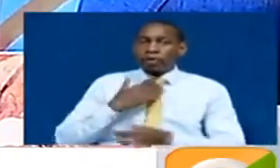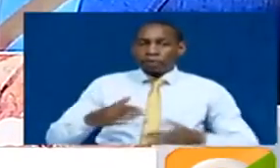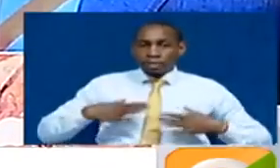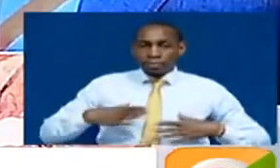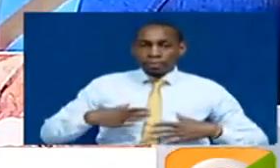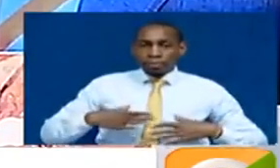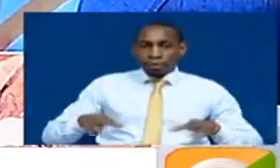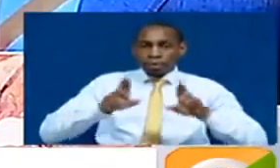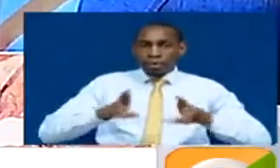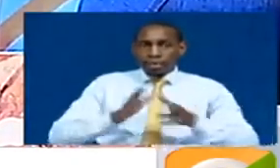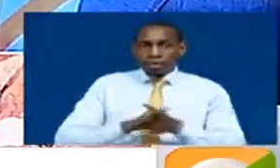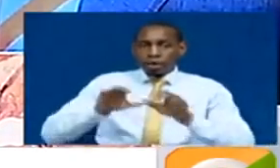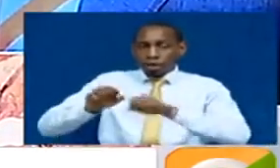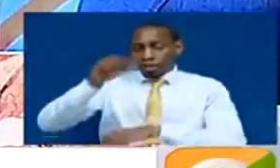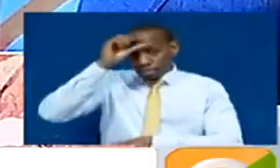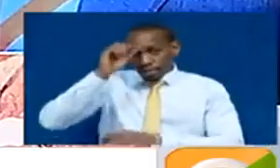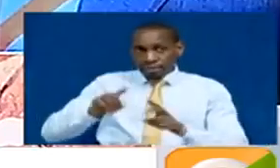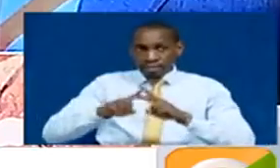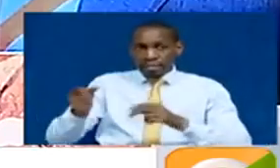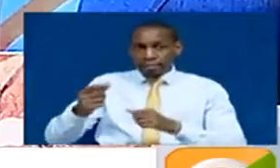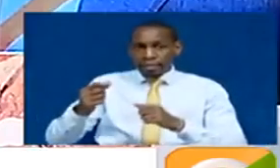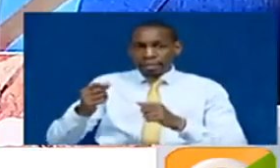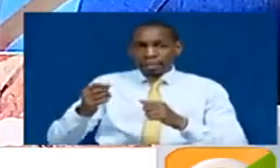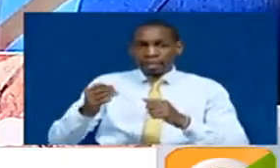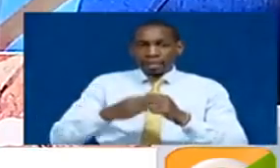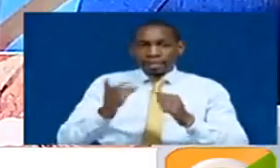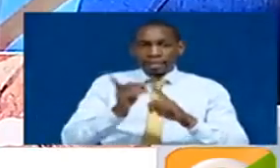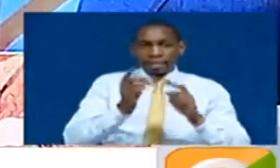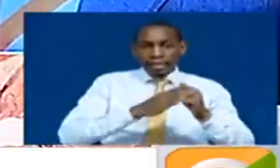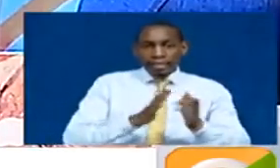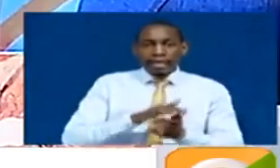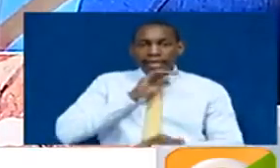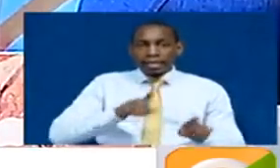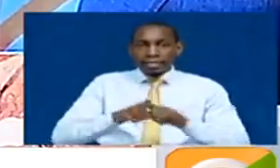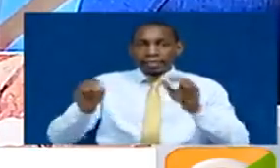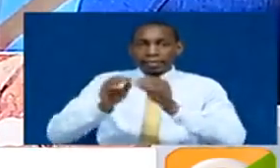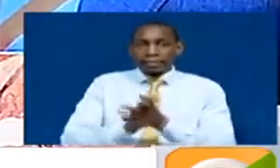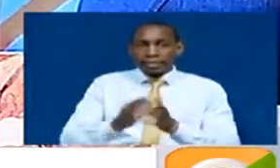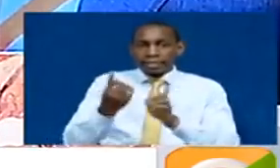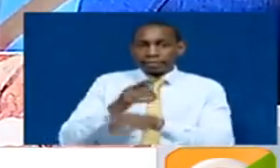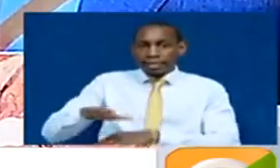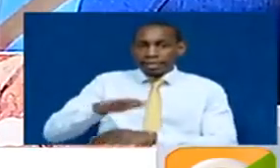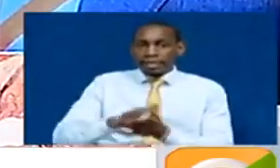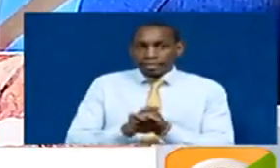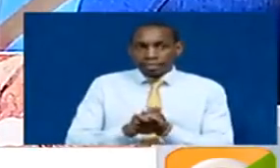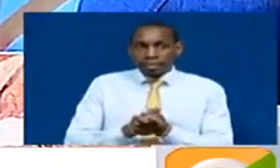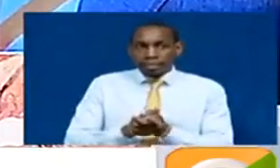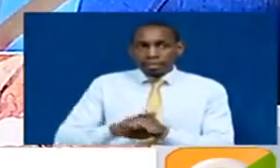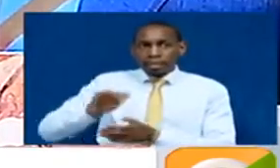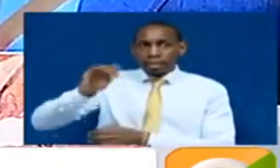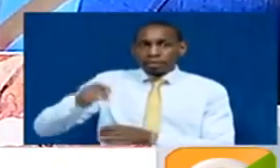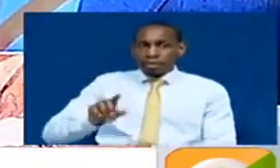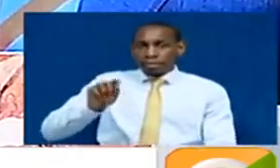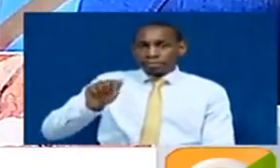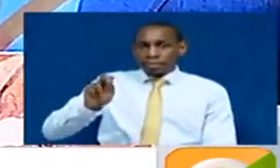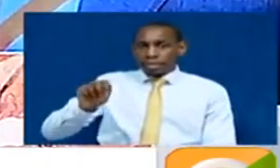Azimio kujiandaa kuingia serikalini kuanzia Agosti 9. Odinga pia alifanya mikutano katika maeneo ya Garsen na Hola katika kaunti